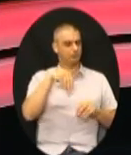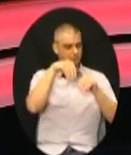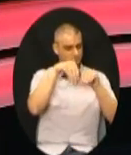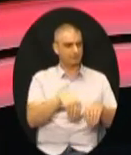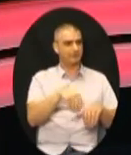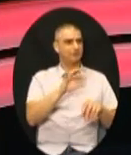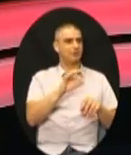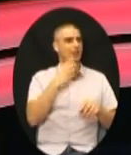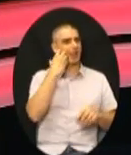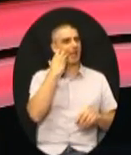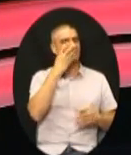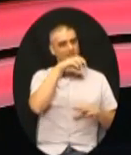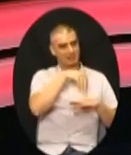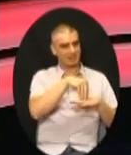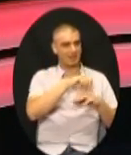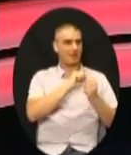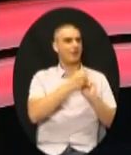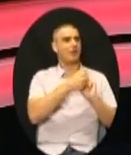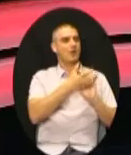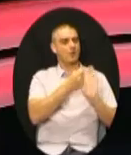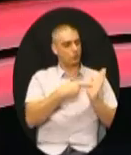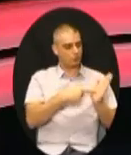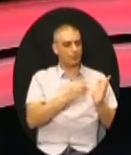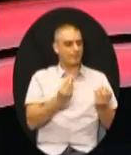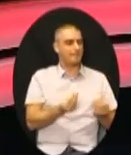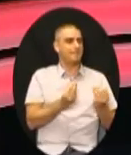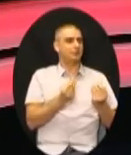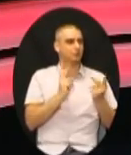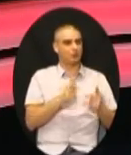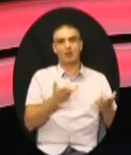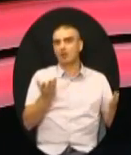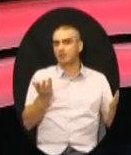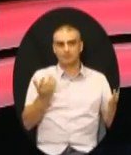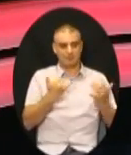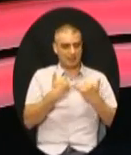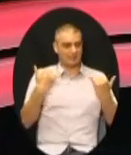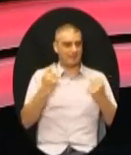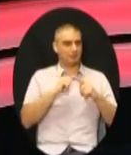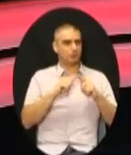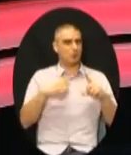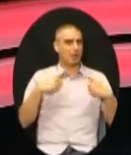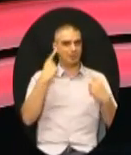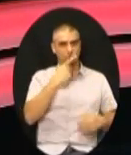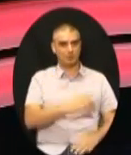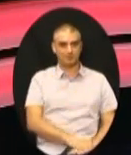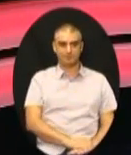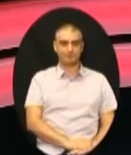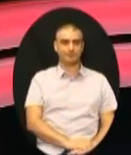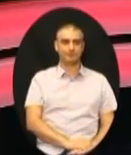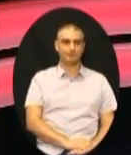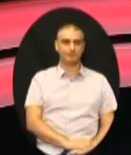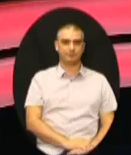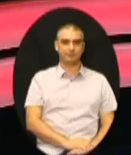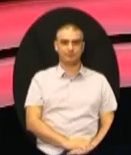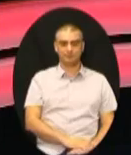את אותו זרע של עגבנייה, או ייקח דוגמית של משהו שיכול אולי לפתח איזה סוג של חיים שם. אז